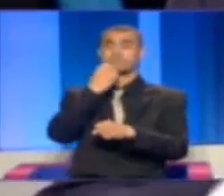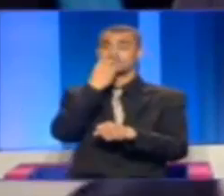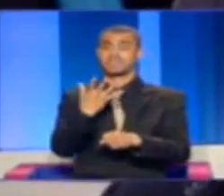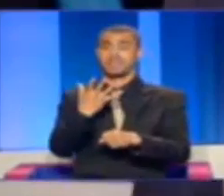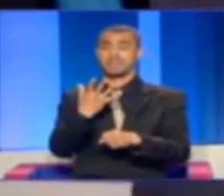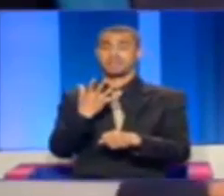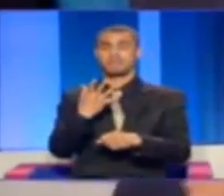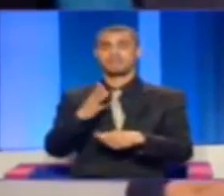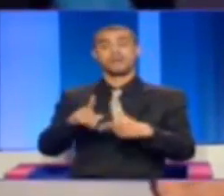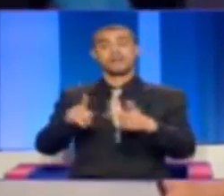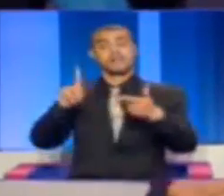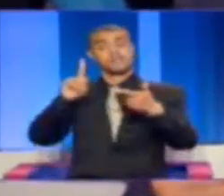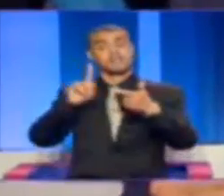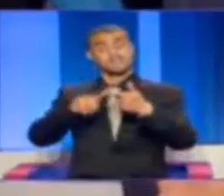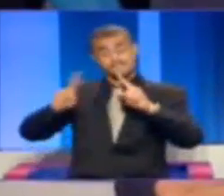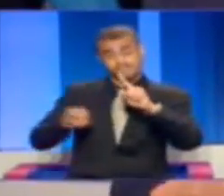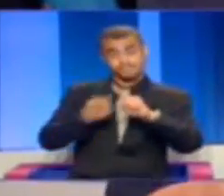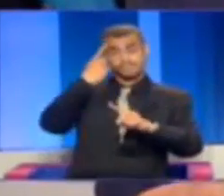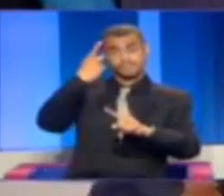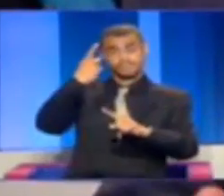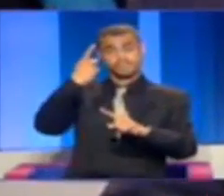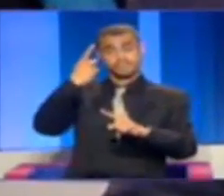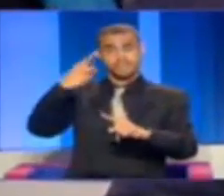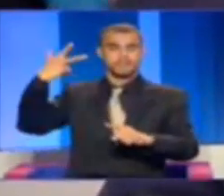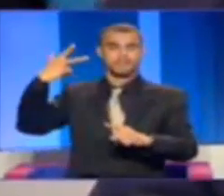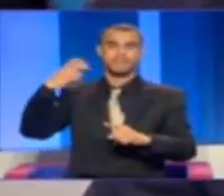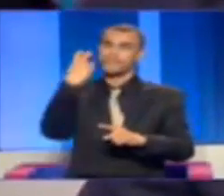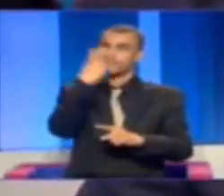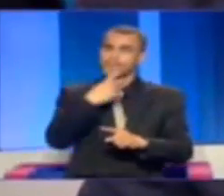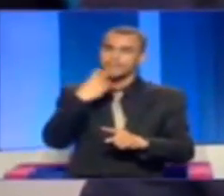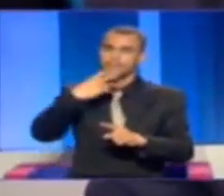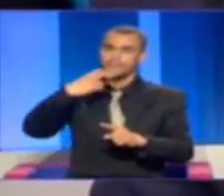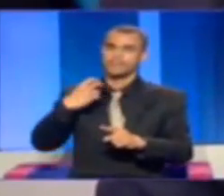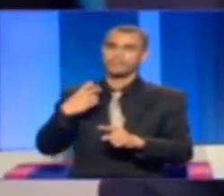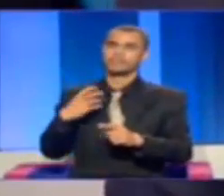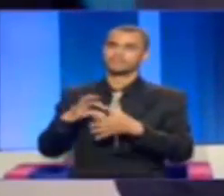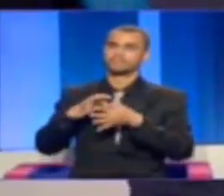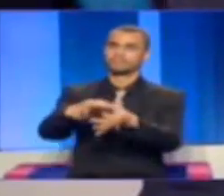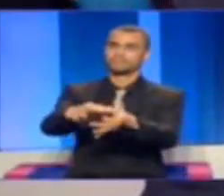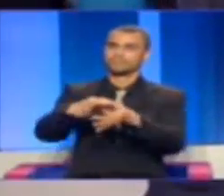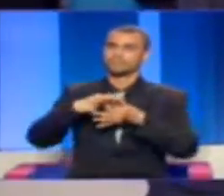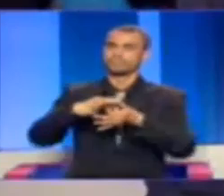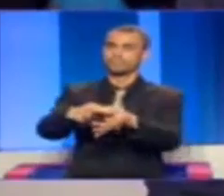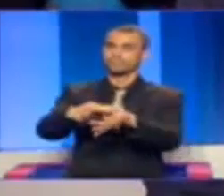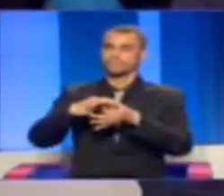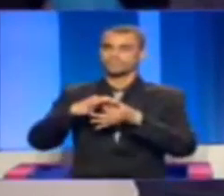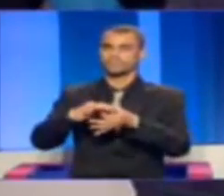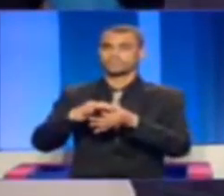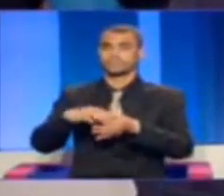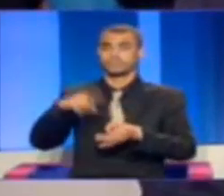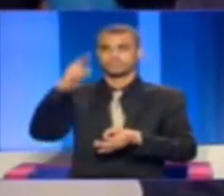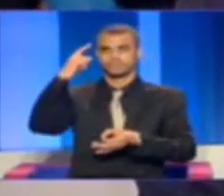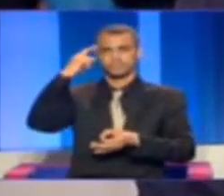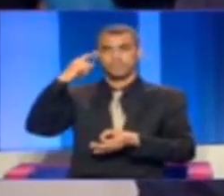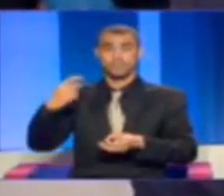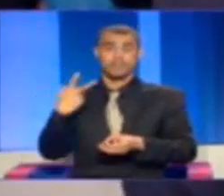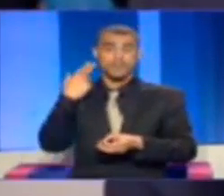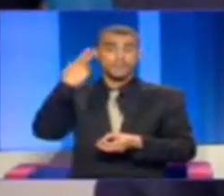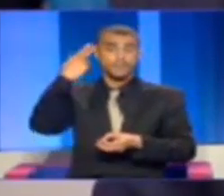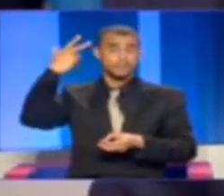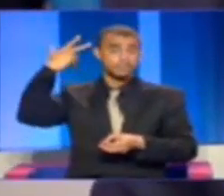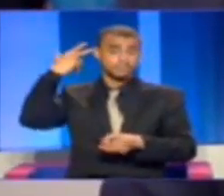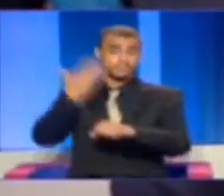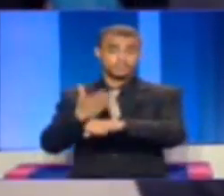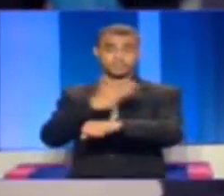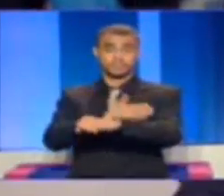اكثر من نسبه النجاح تتقل الى الطفل فات مثلا 6 سنوات. قل من 3 سنوات نقدر نقول لك انا نسبه النجاح